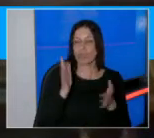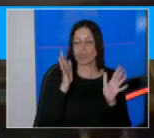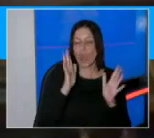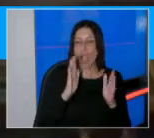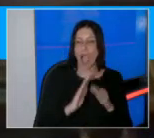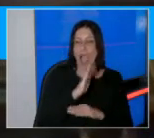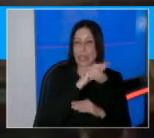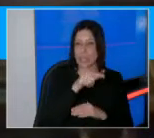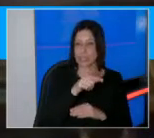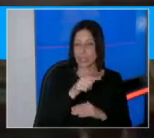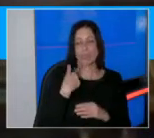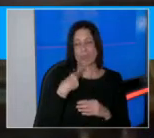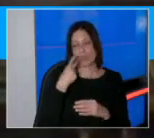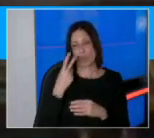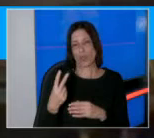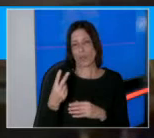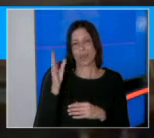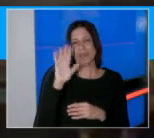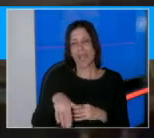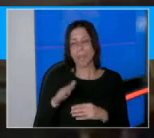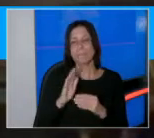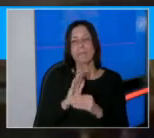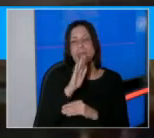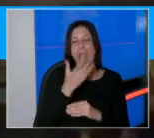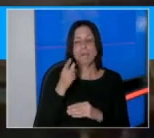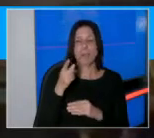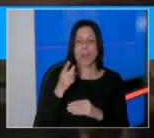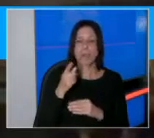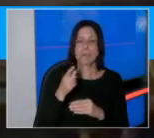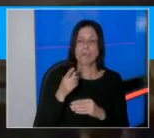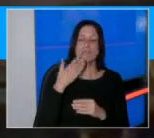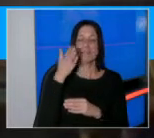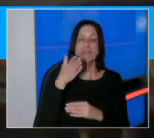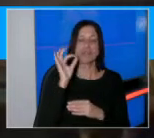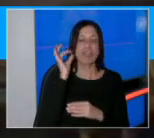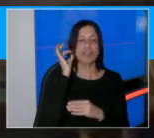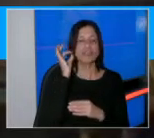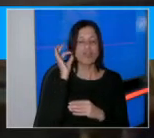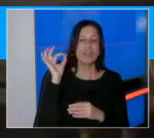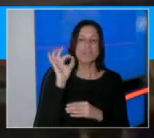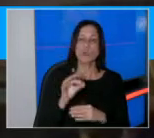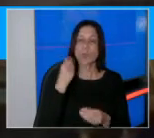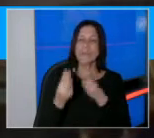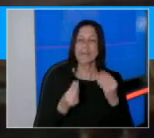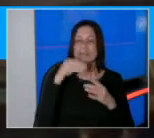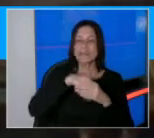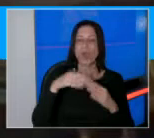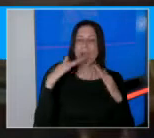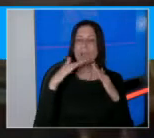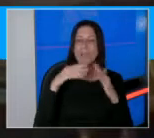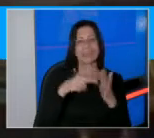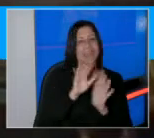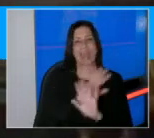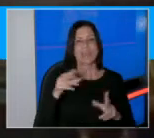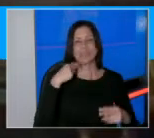הזה. אנחנו רואות גם עלייה בפניות של נשים שנפגעו מינית אצלם בבית, כי כמובן אין מסעדות,